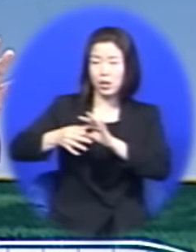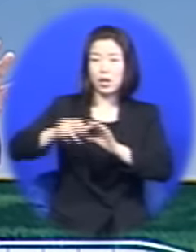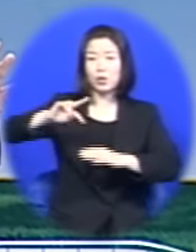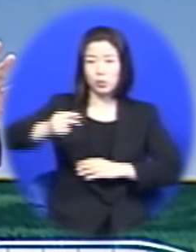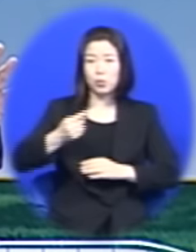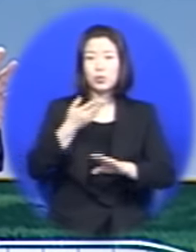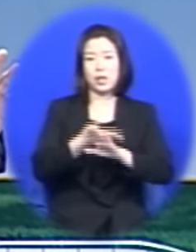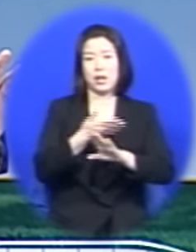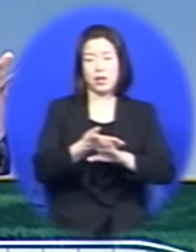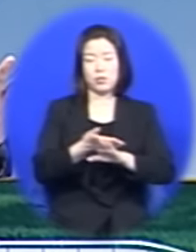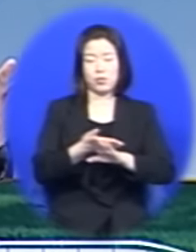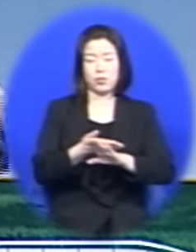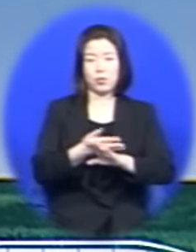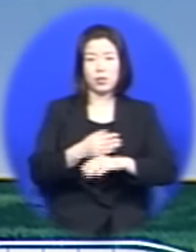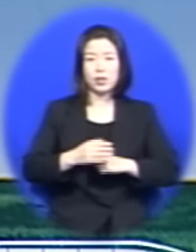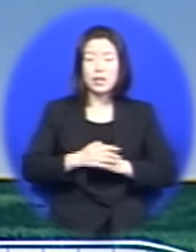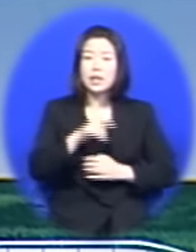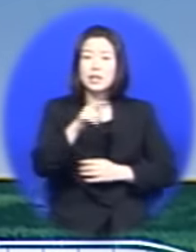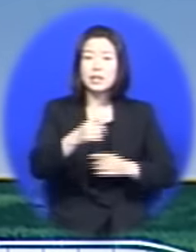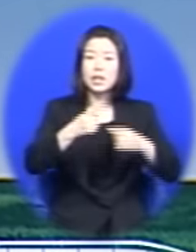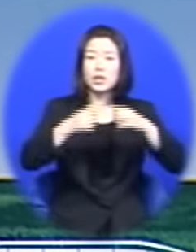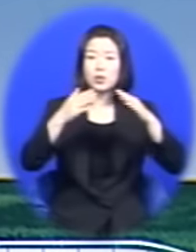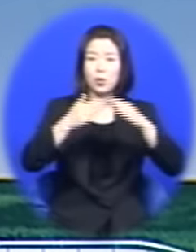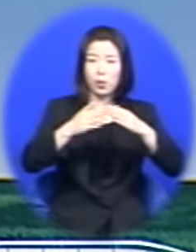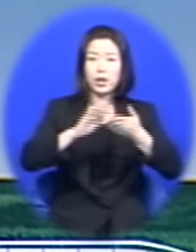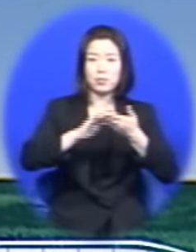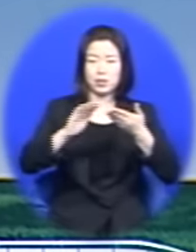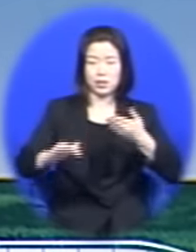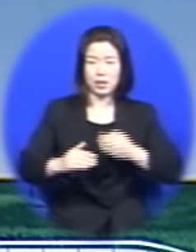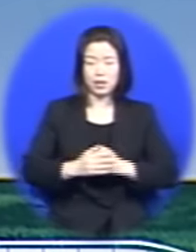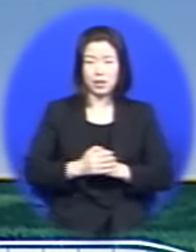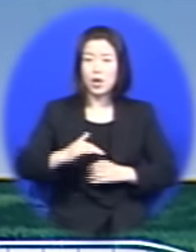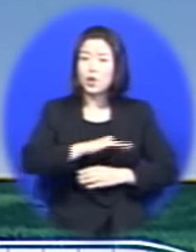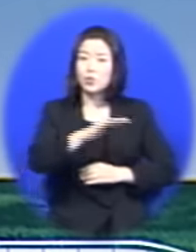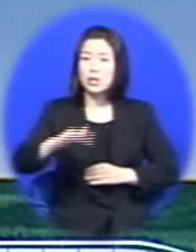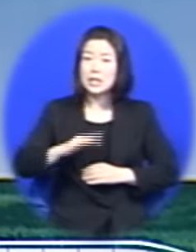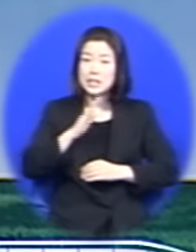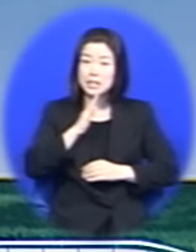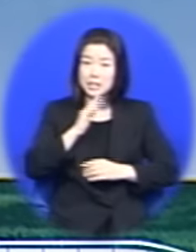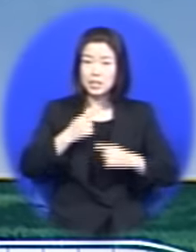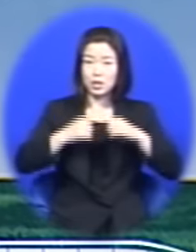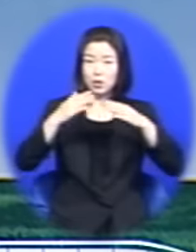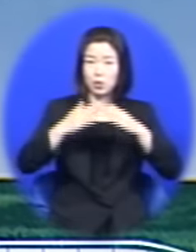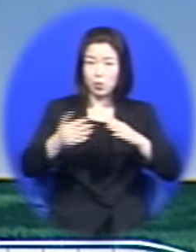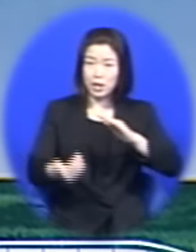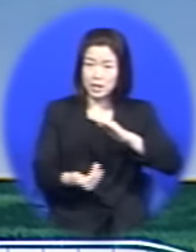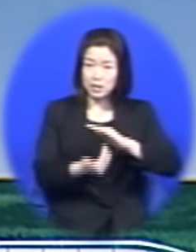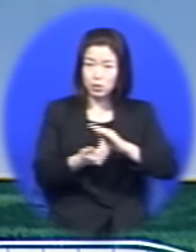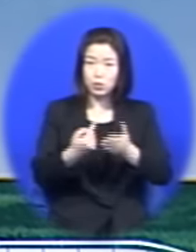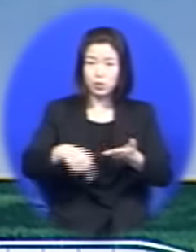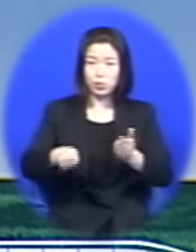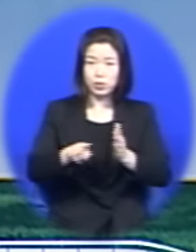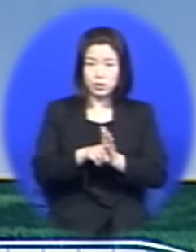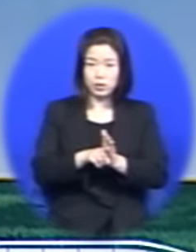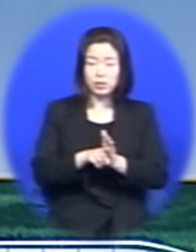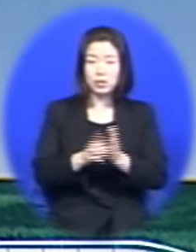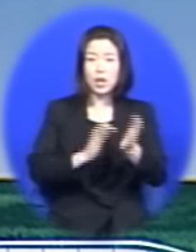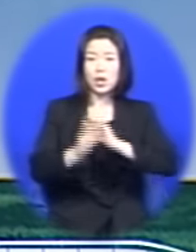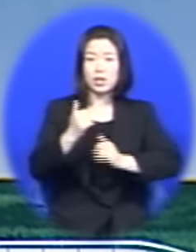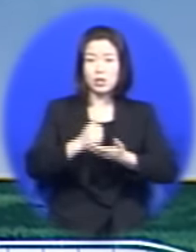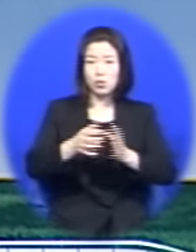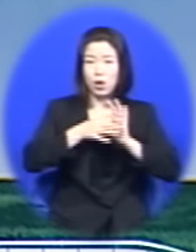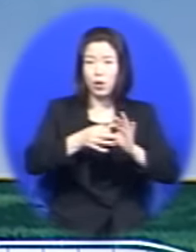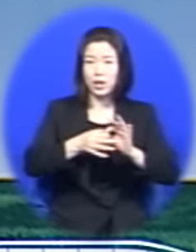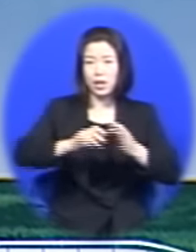버렸어요. 이게 교회예요. 우리가 진짜 교회를 이루려면 예수님과의